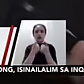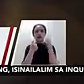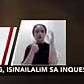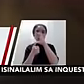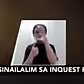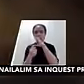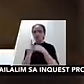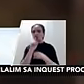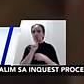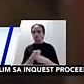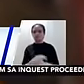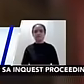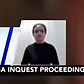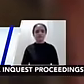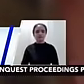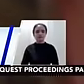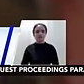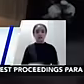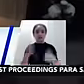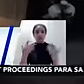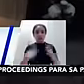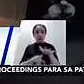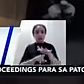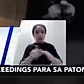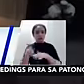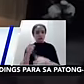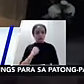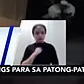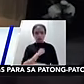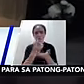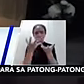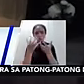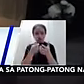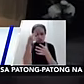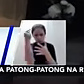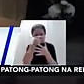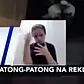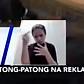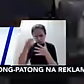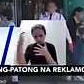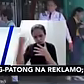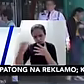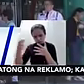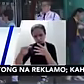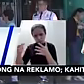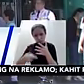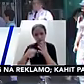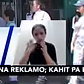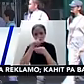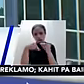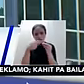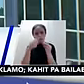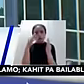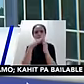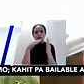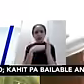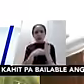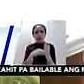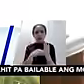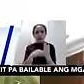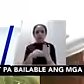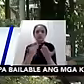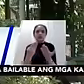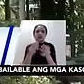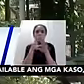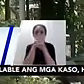this. No? Dahil lalusutan, gusto ng Senadong himayin ang bilyon-bilyong pisong intelligence funds ng Immigration, Pulisya, NBI